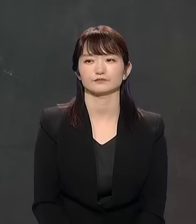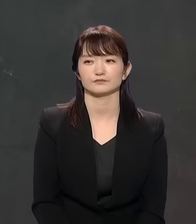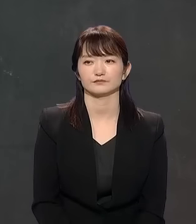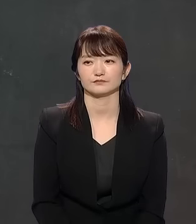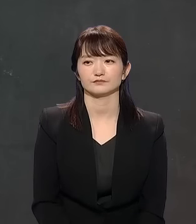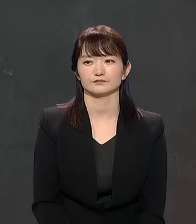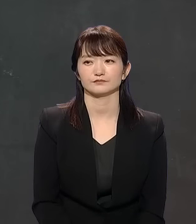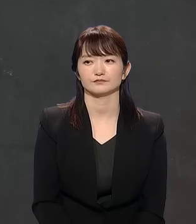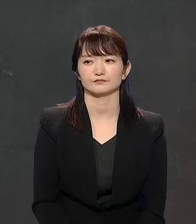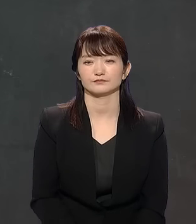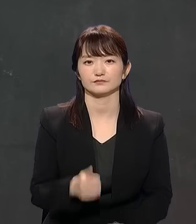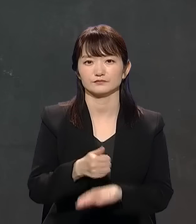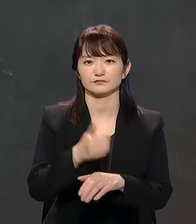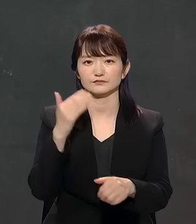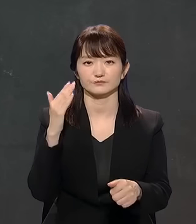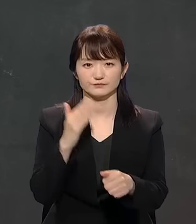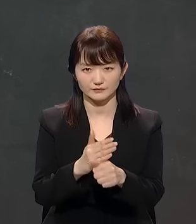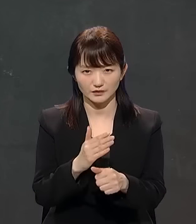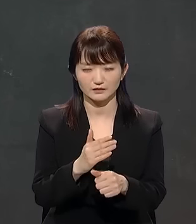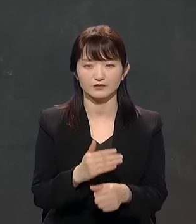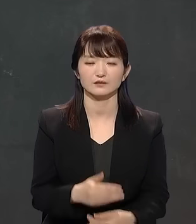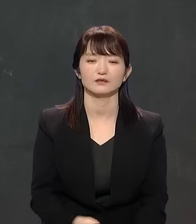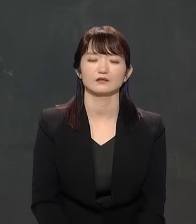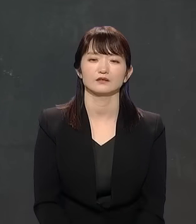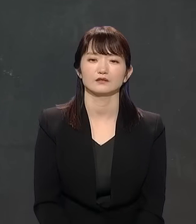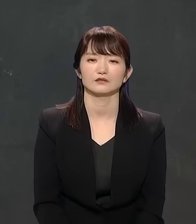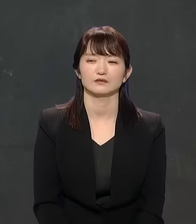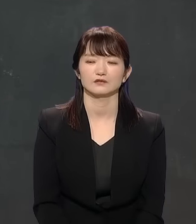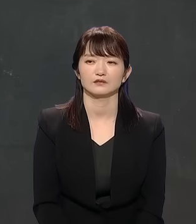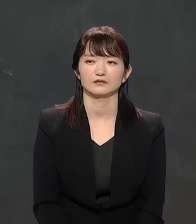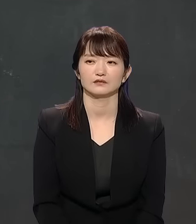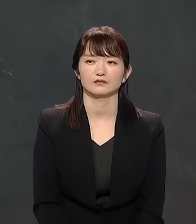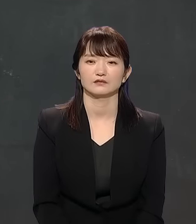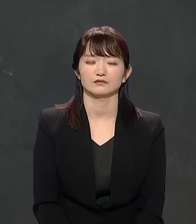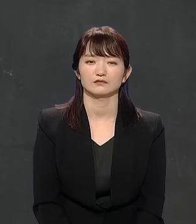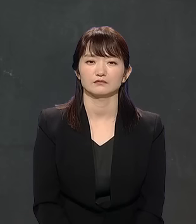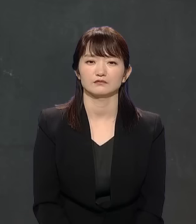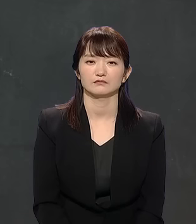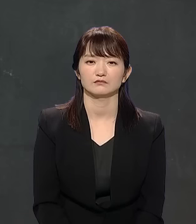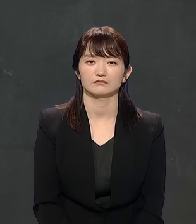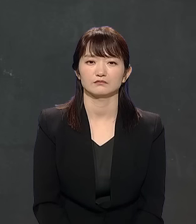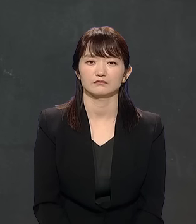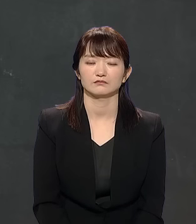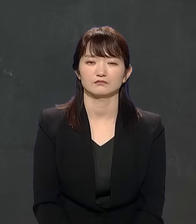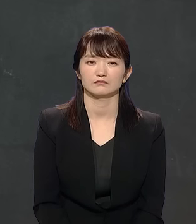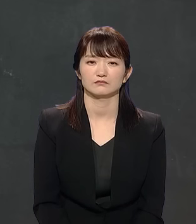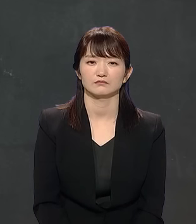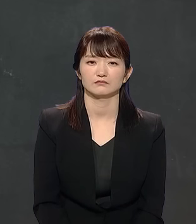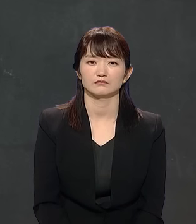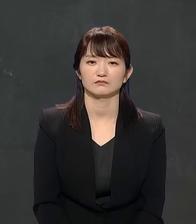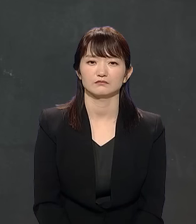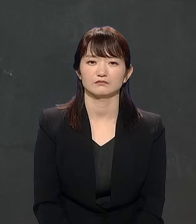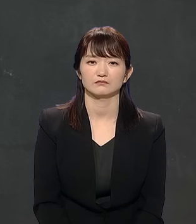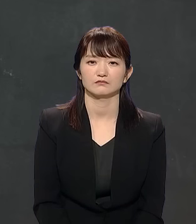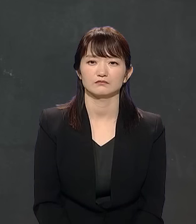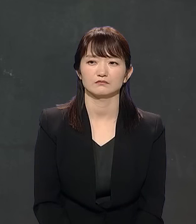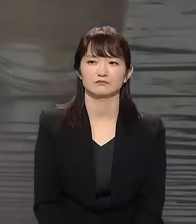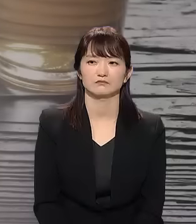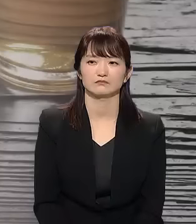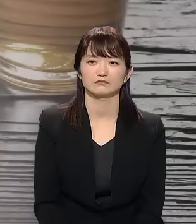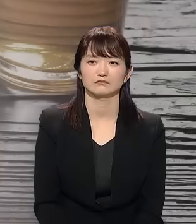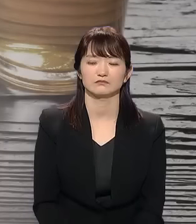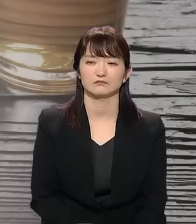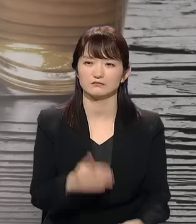짚어보죠 저렇게 됐다니까요 교수님네 지금 이제 해임이 됐어요 결국에는 뭐 그래서 이제 이게 해임이